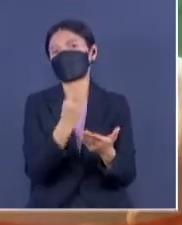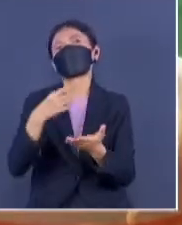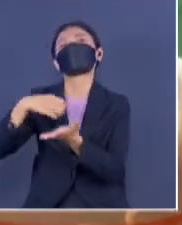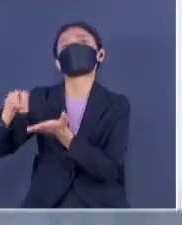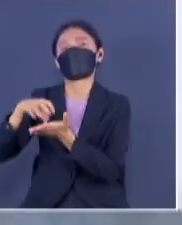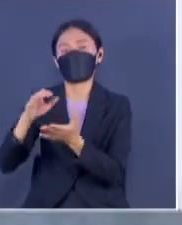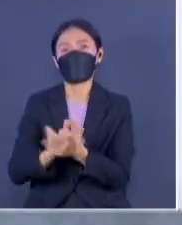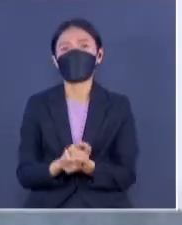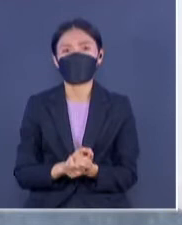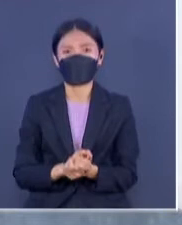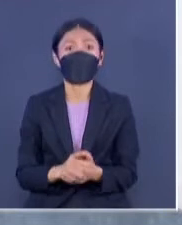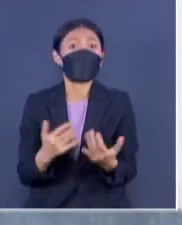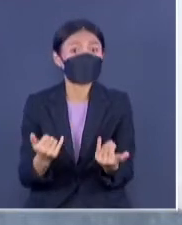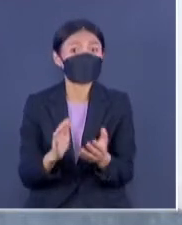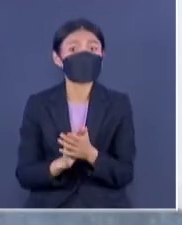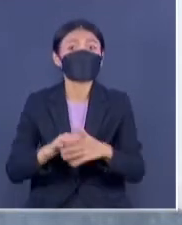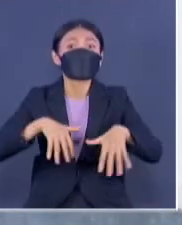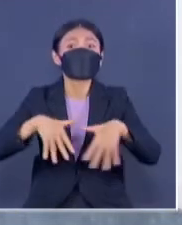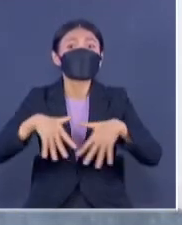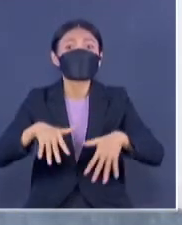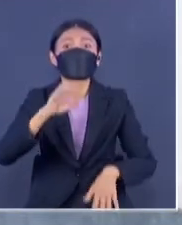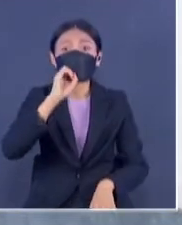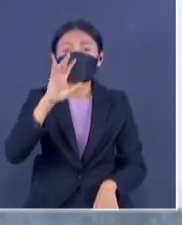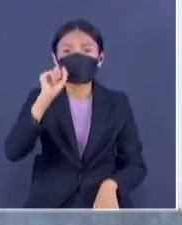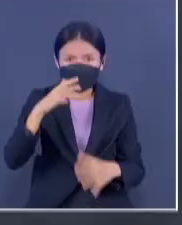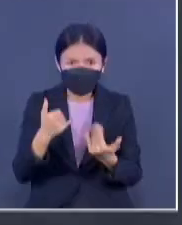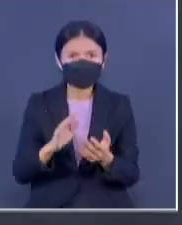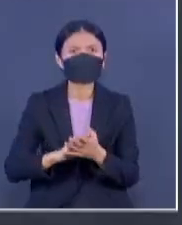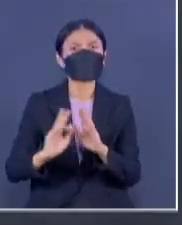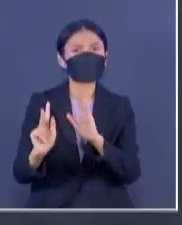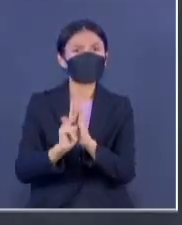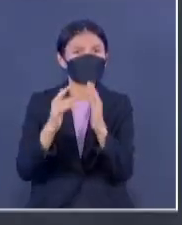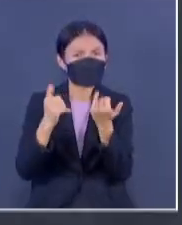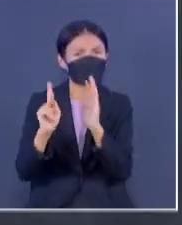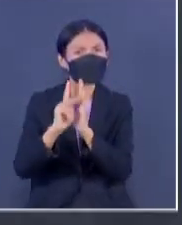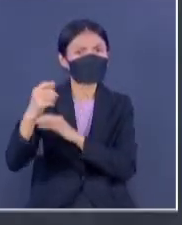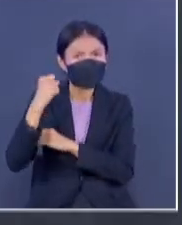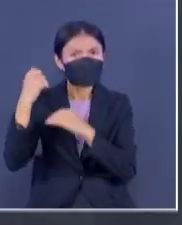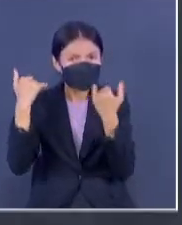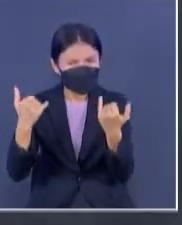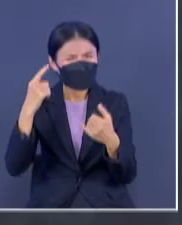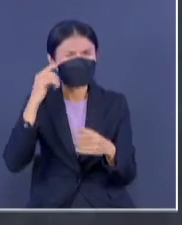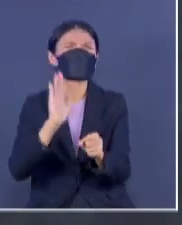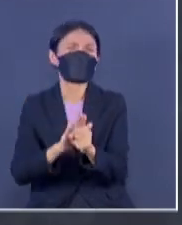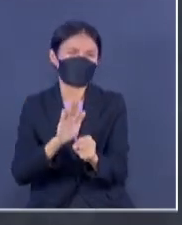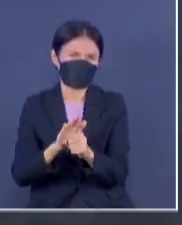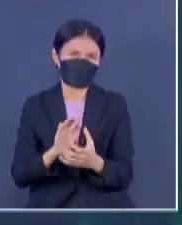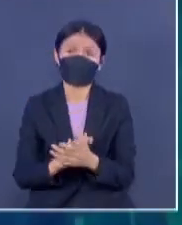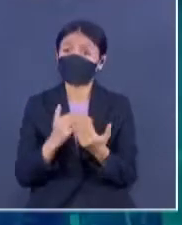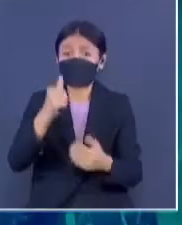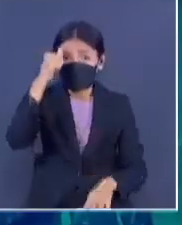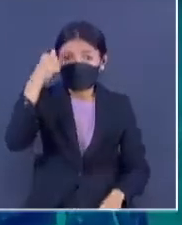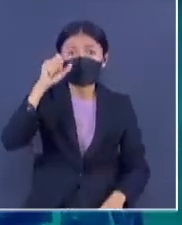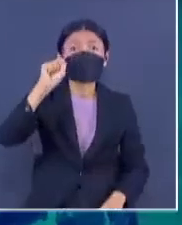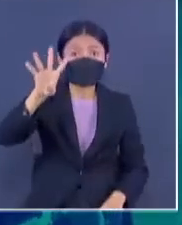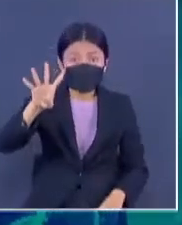งกันค่ะว่ามาตรการในปัจจุบันน่าจะเพียงพอต่อการรับมือกับสถานการณ์แล้วคือตอนนี้เราก็ต้องดูกันนะคะว่า14วันที่มีการล็อ